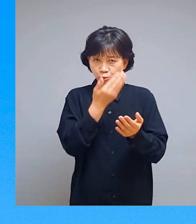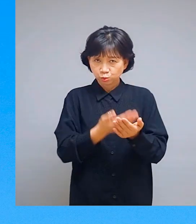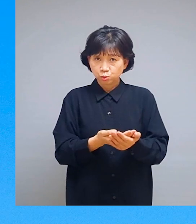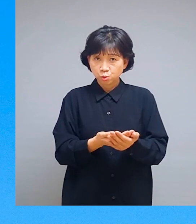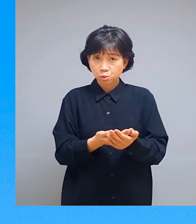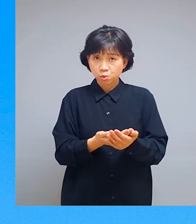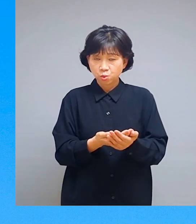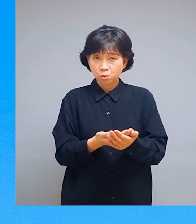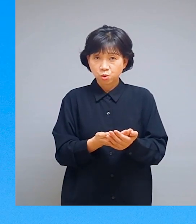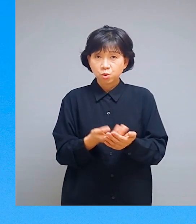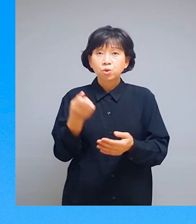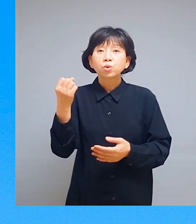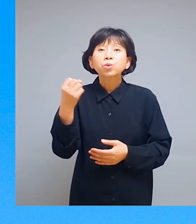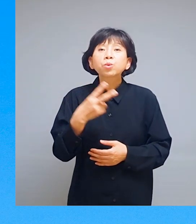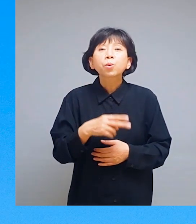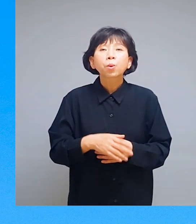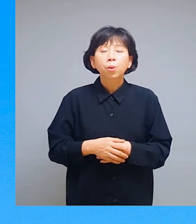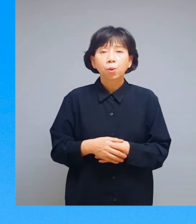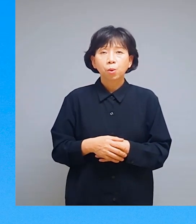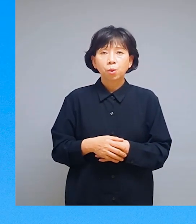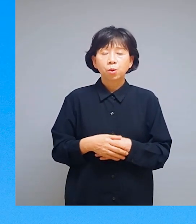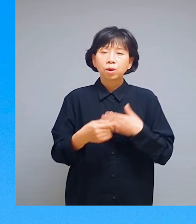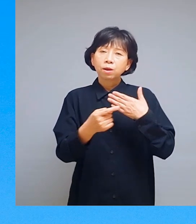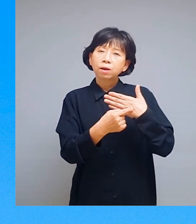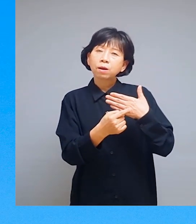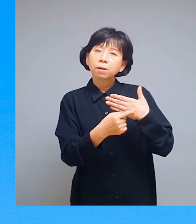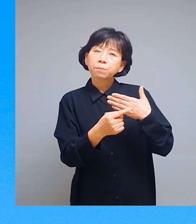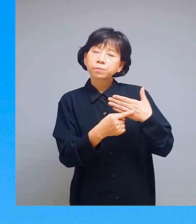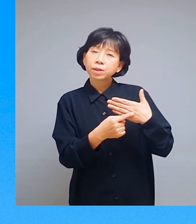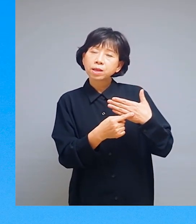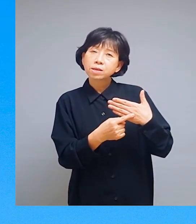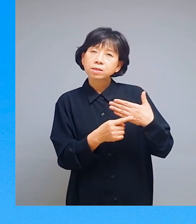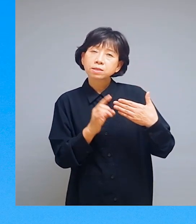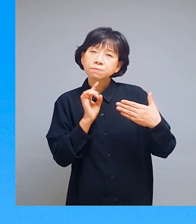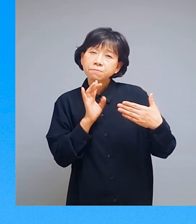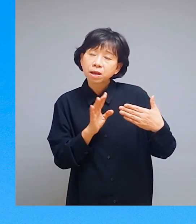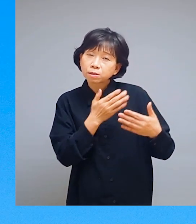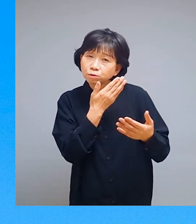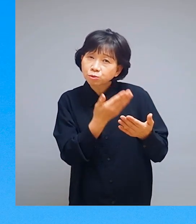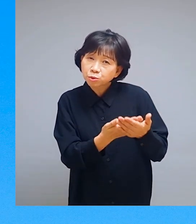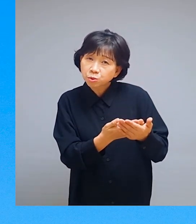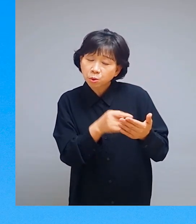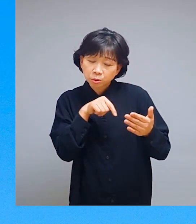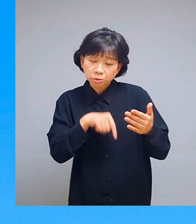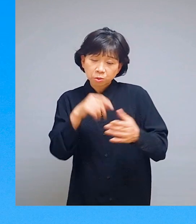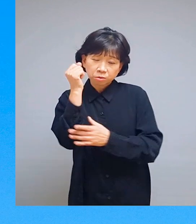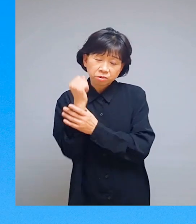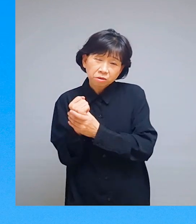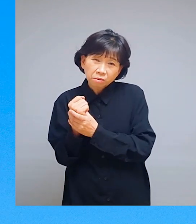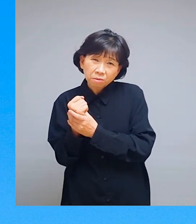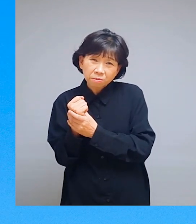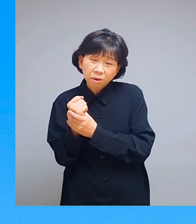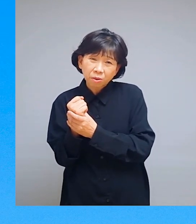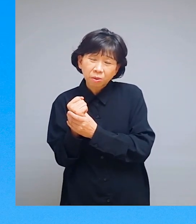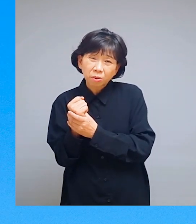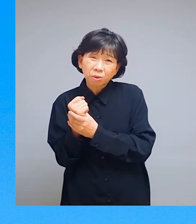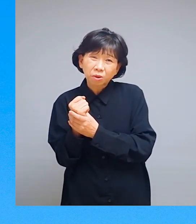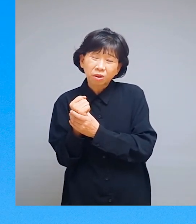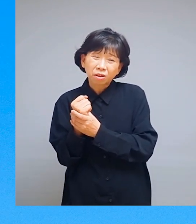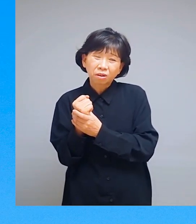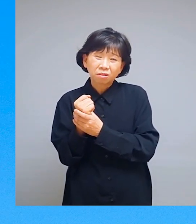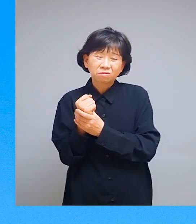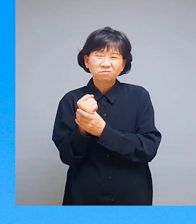것처럼만 보이는데 여러분, 이 껍데기만 중요하고 이 속에는 썩은 것이 있으면 회칠한 무덤이라